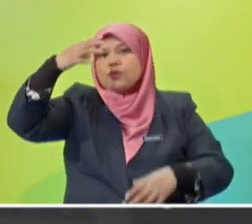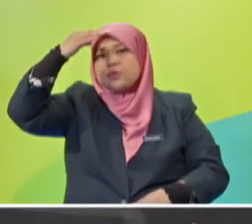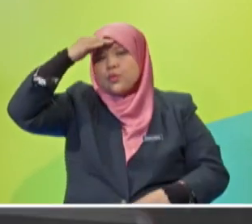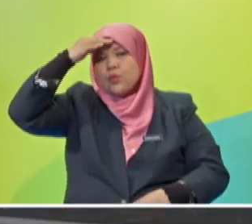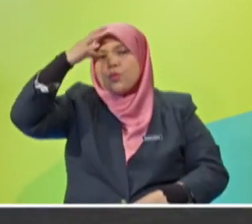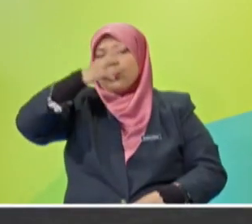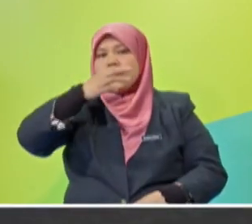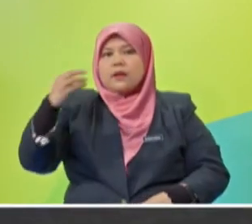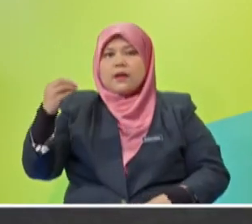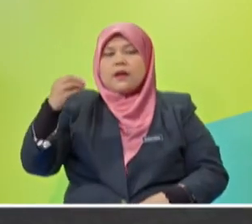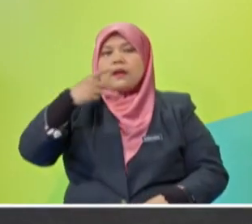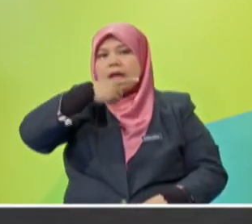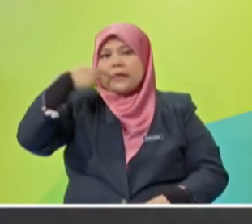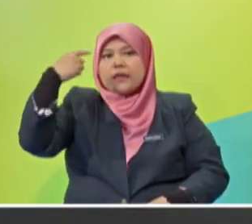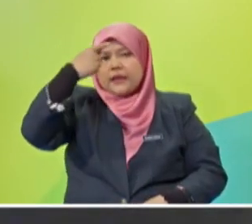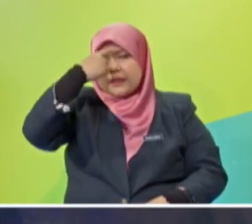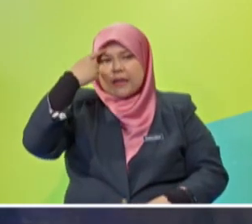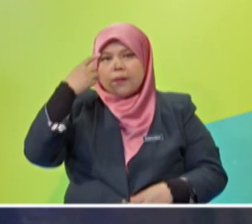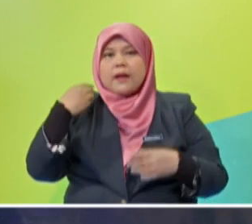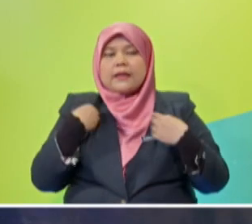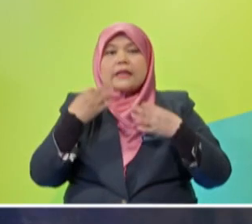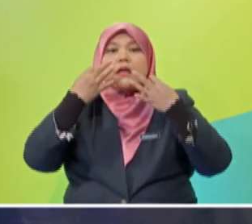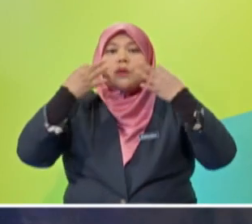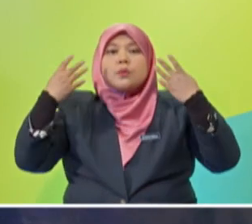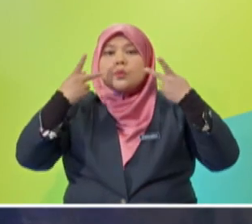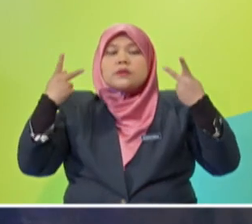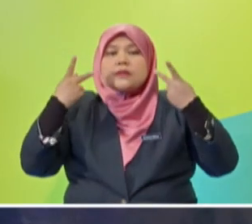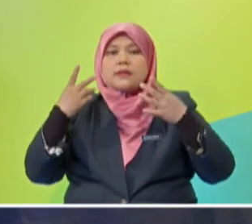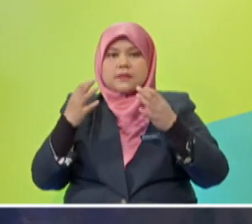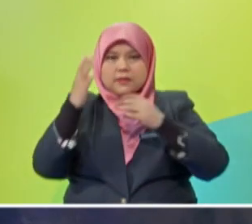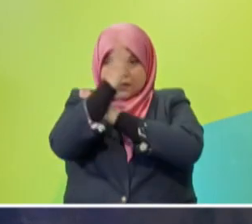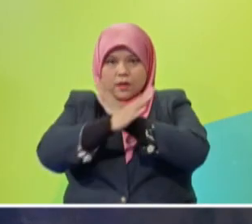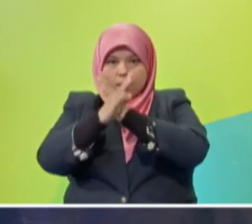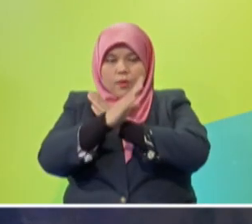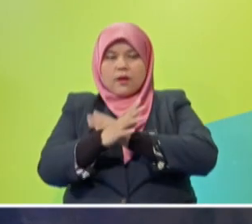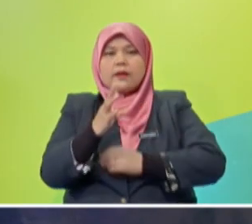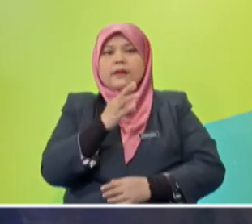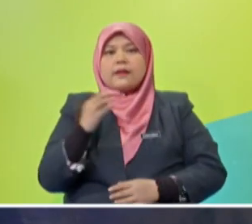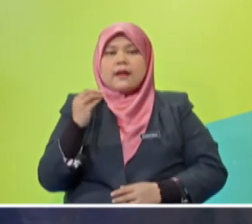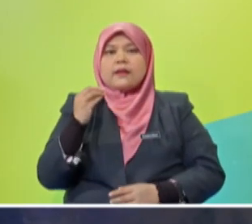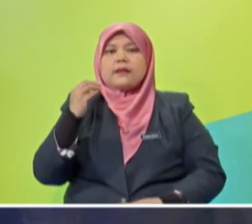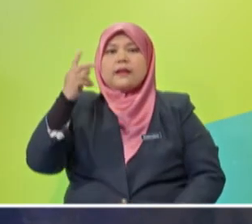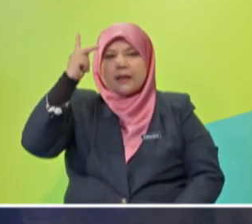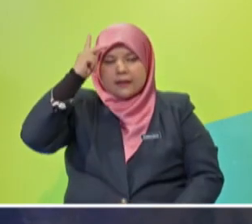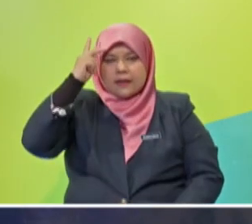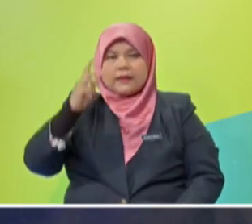lada hitam, banyak ditanam di Kuching, Sarawak dan juga Macang di Kelantan lah. Okey, dan akhir sekali